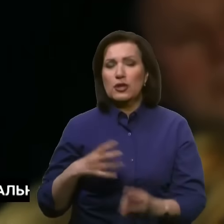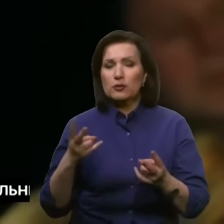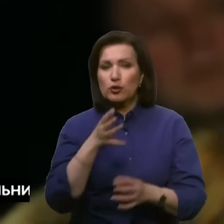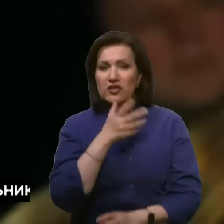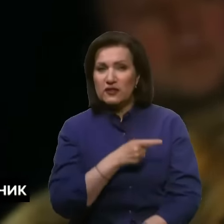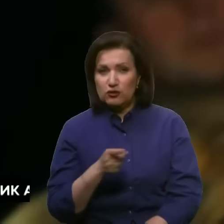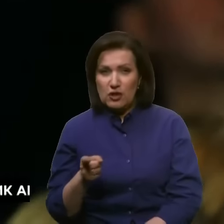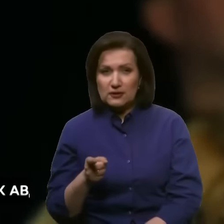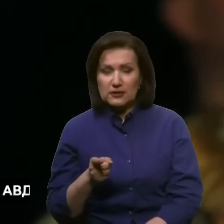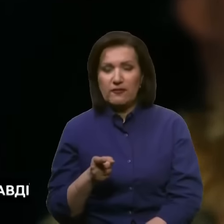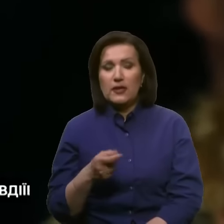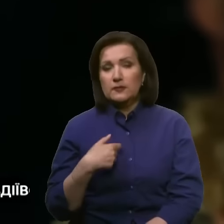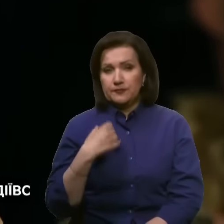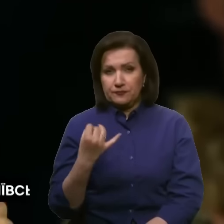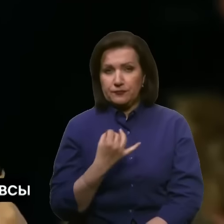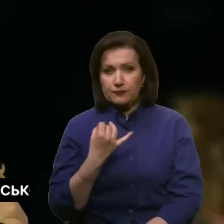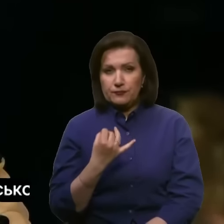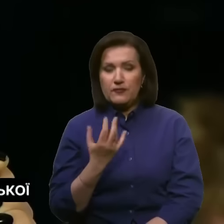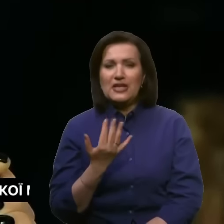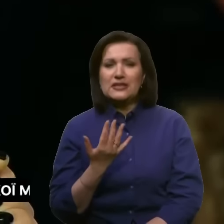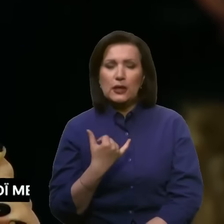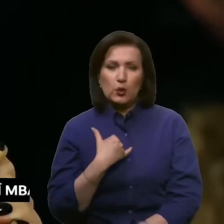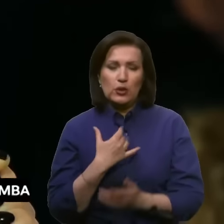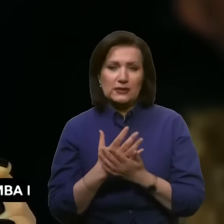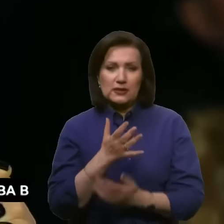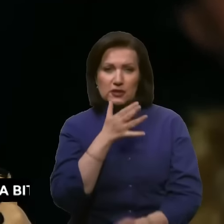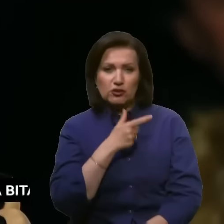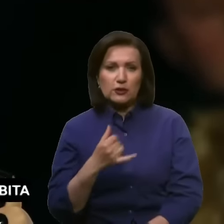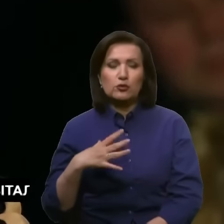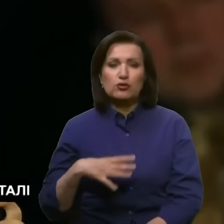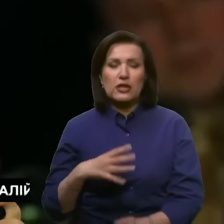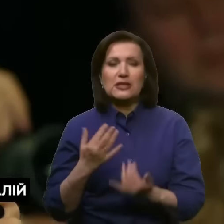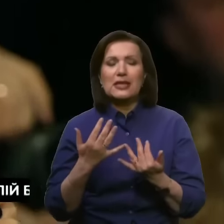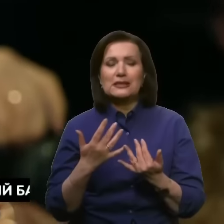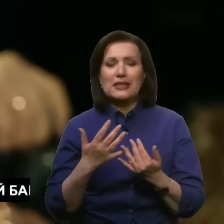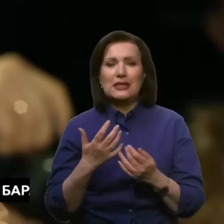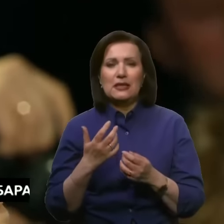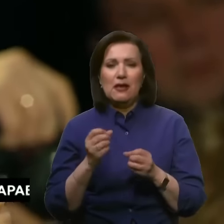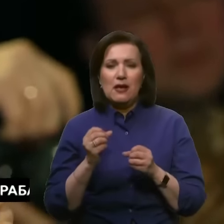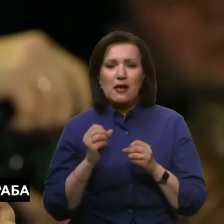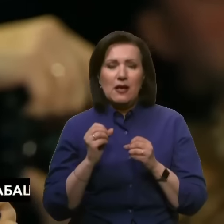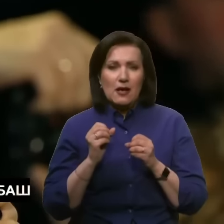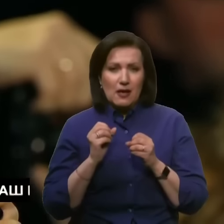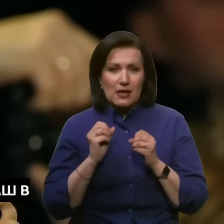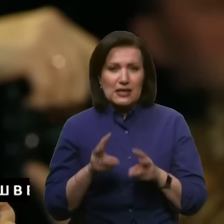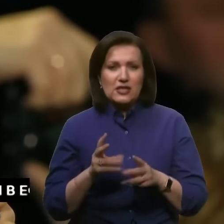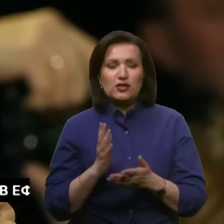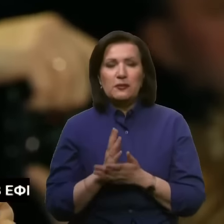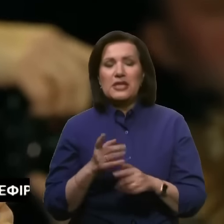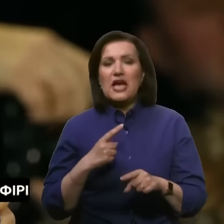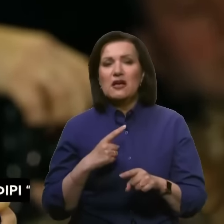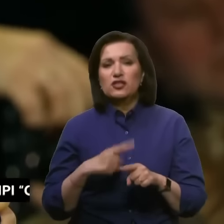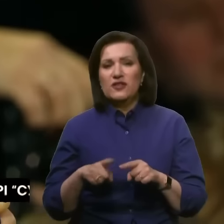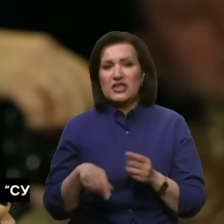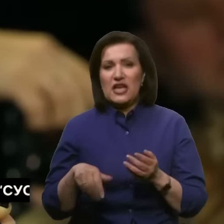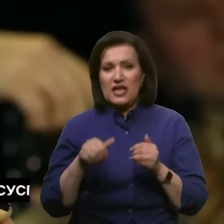потрібен час. От мене цікавить, скільки в нас є часу чекати і наскільки критичним є швидке рішення про